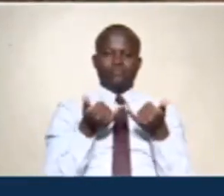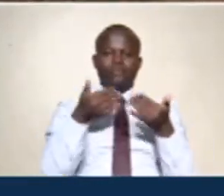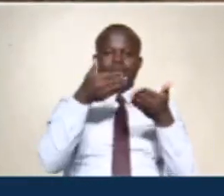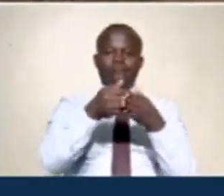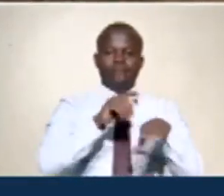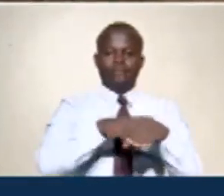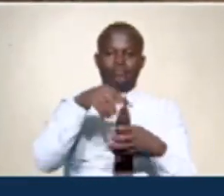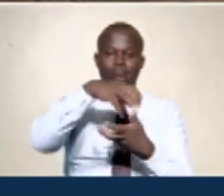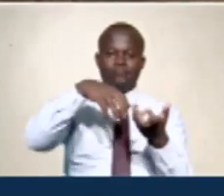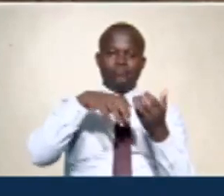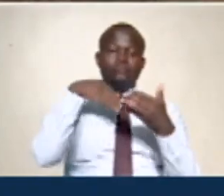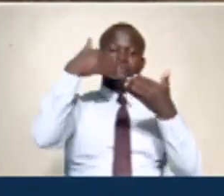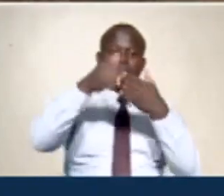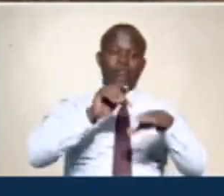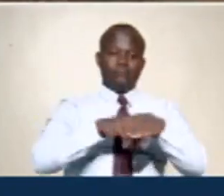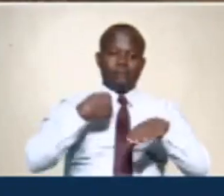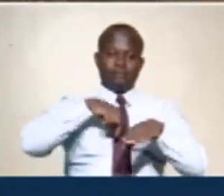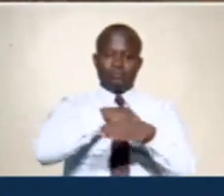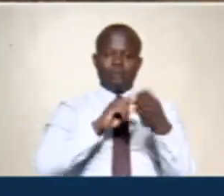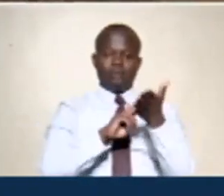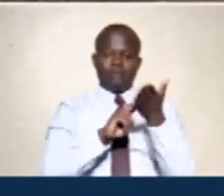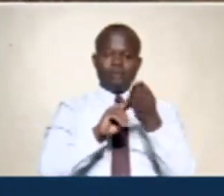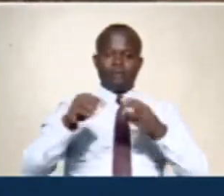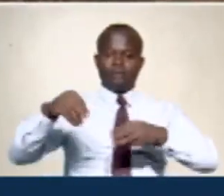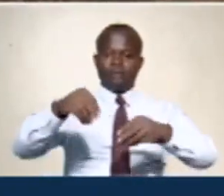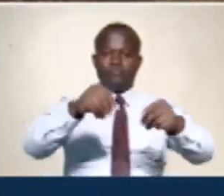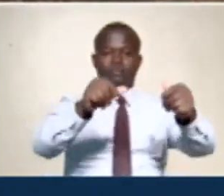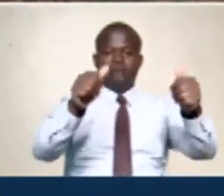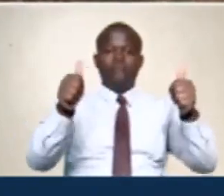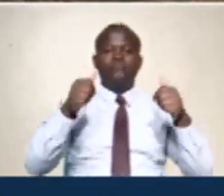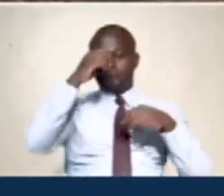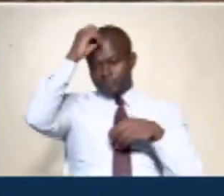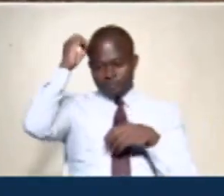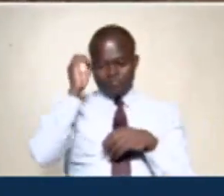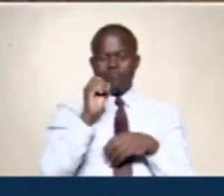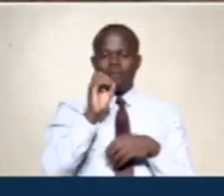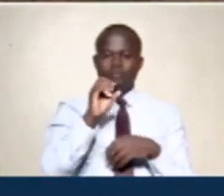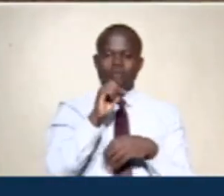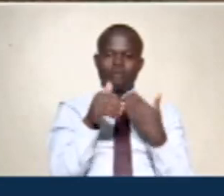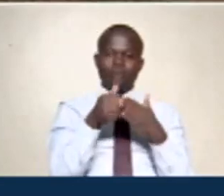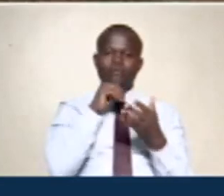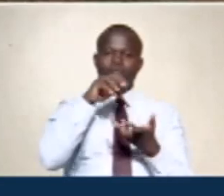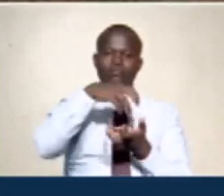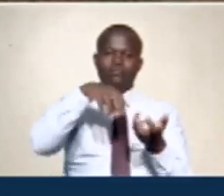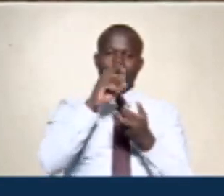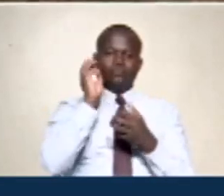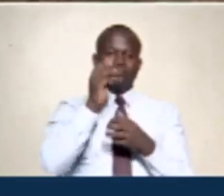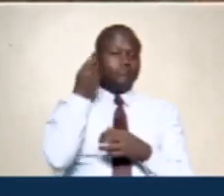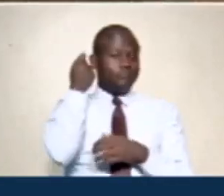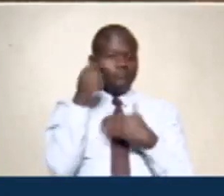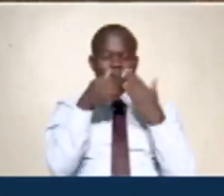ku gihe cyo kuvanga hari igihe bizageraho noneho tugakoresha ifumbire y'umwimerere itavanze aho tuzumva